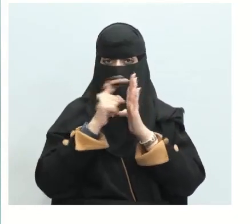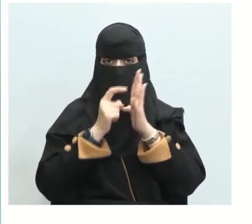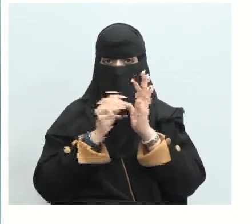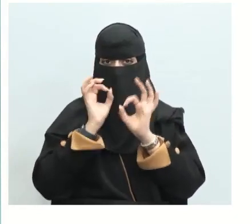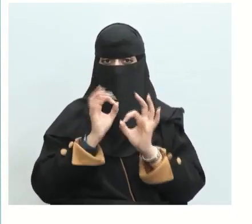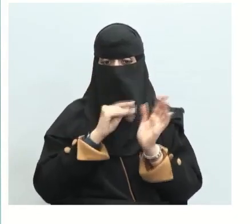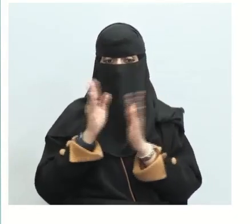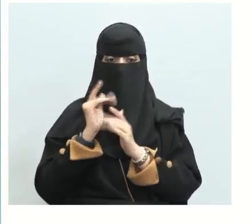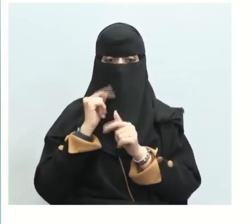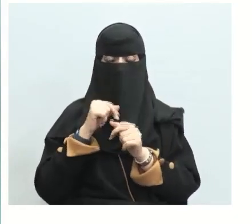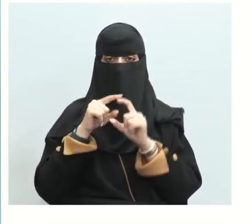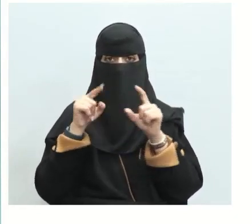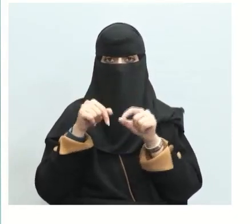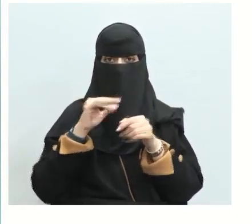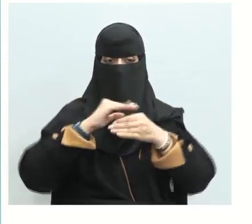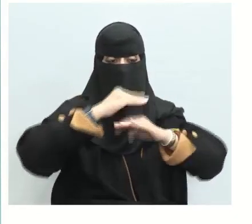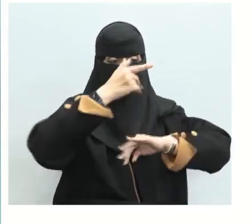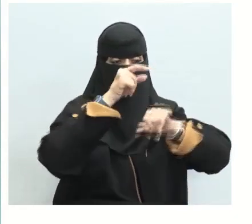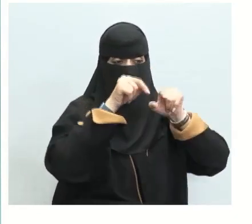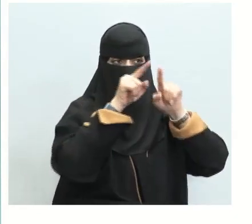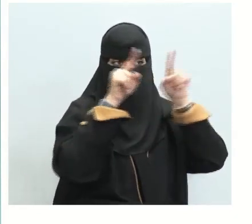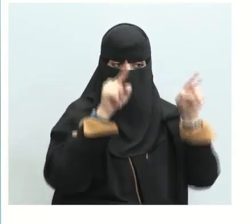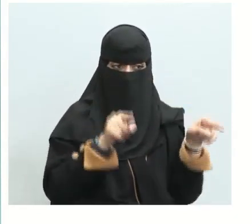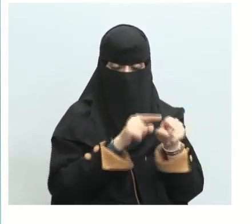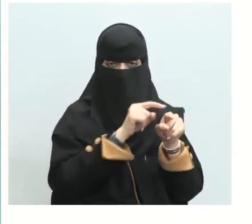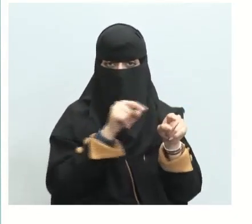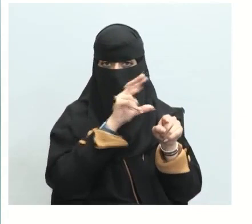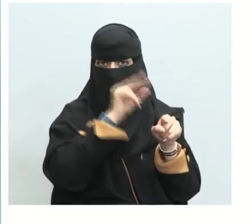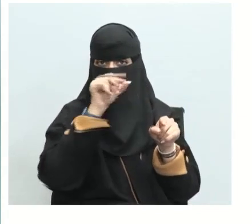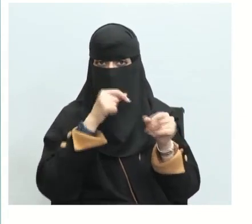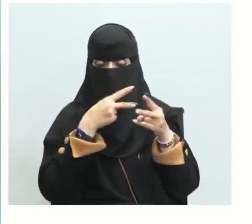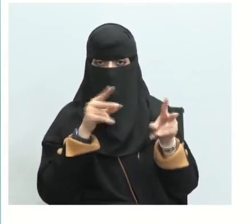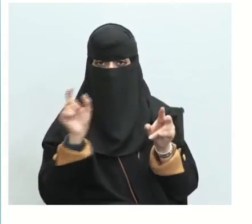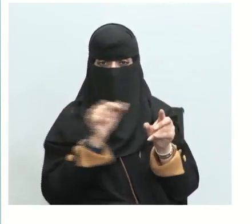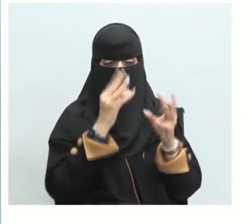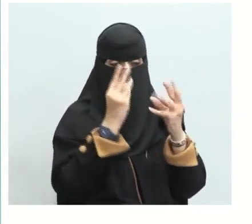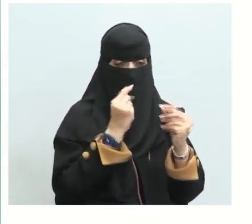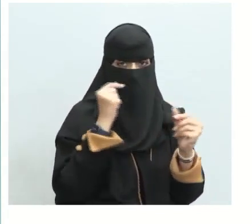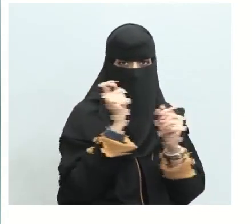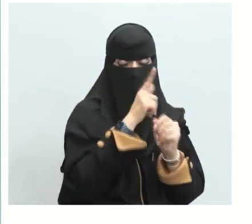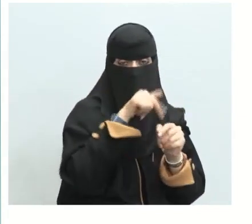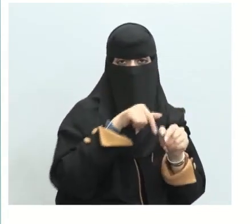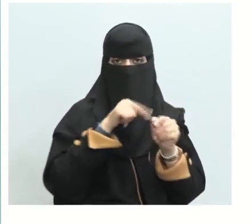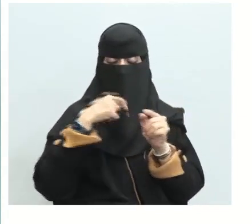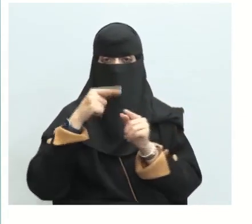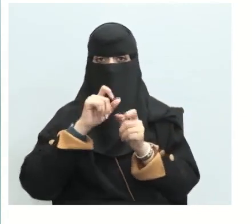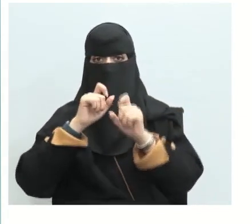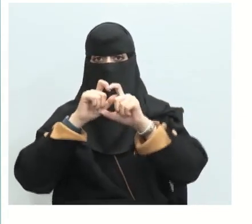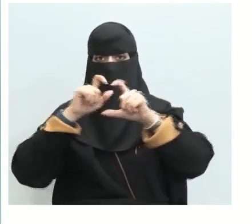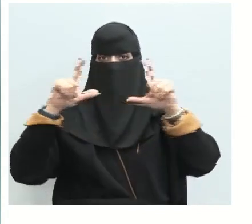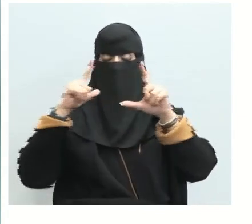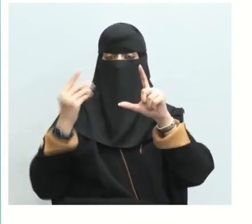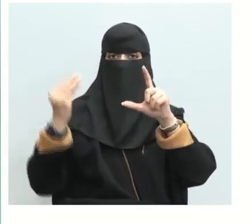لعرض الجهاز. أيضاً مستوى التكبير وهو يضبط للصفحة التي يتم تحميلها